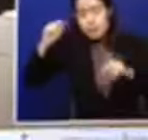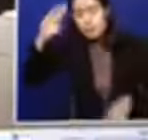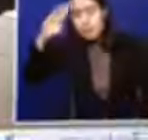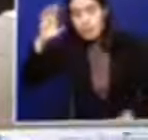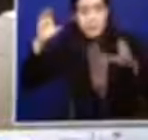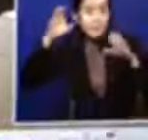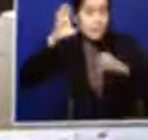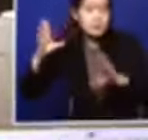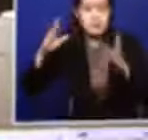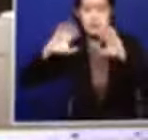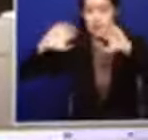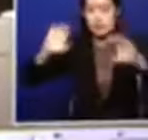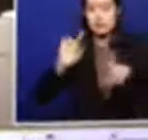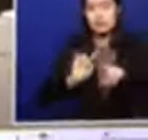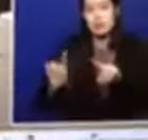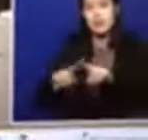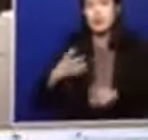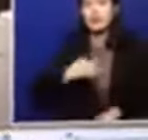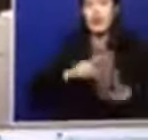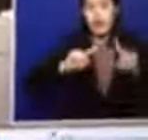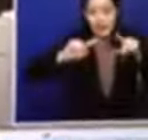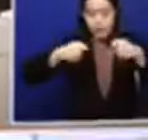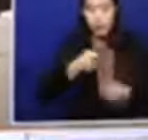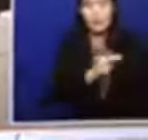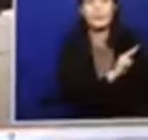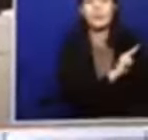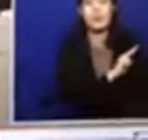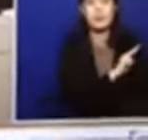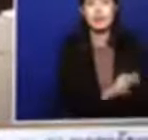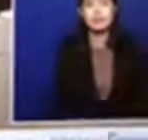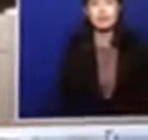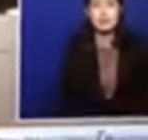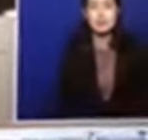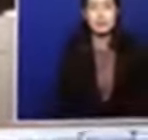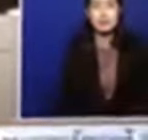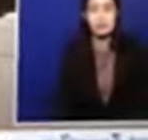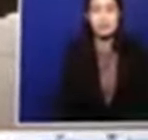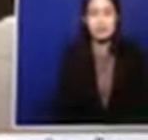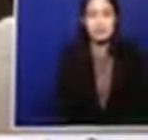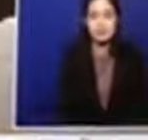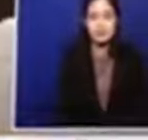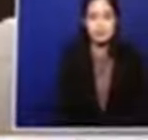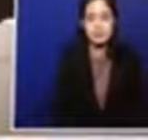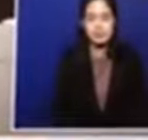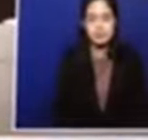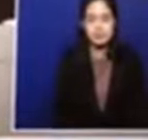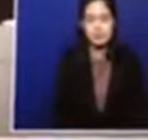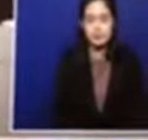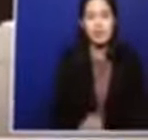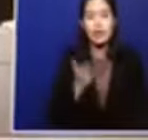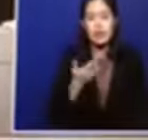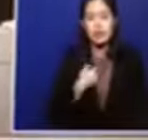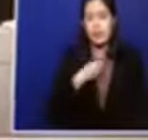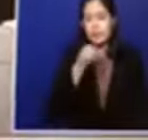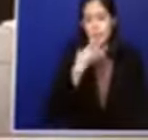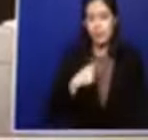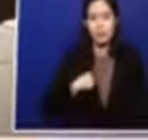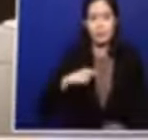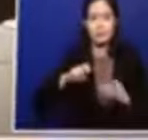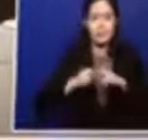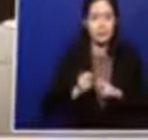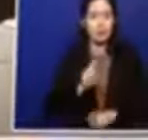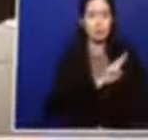ท่านนายกครับที่จะประธานโทษท่านประธานครับที่จะกราบเรียนต่อไปนี้ผมจะไม่ชี้แจงในเรื่องที่เป็นเรื่องส่วนตัวของท่านนายก